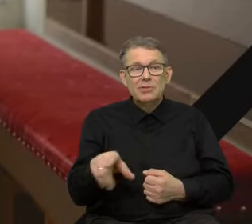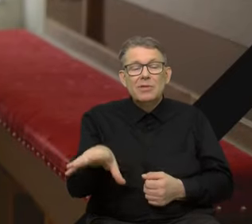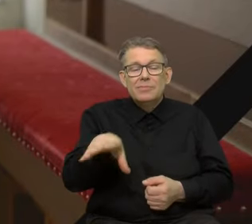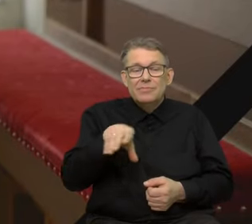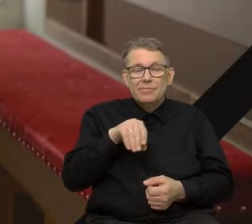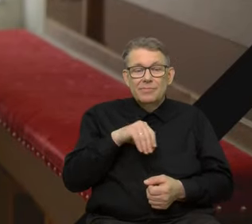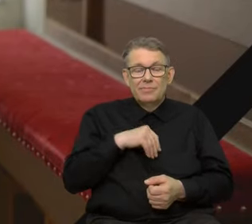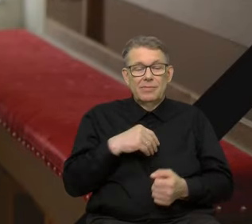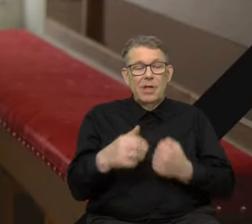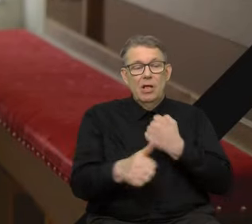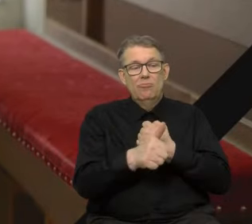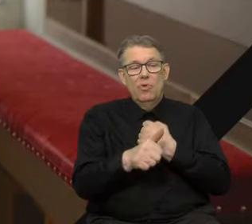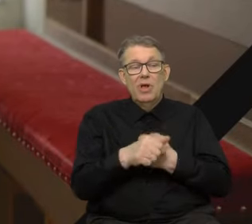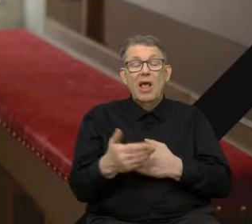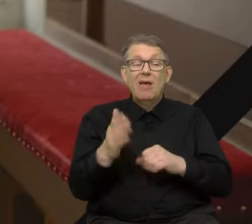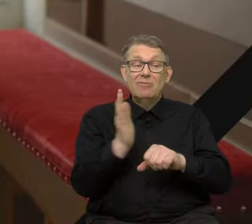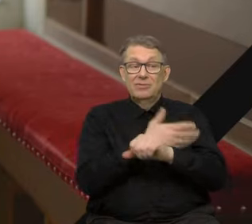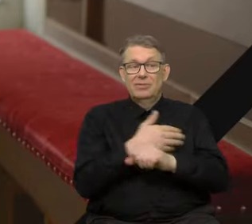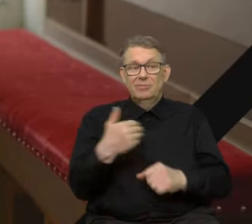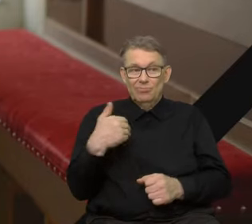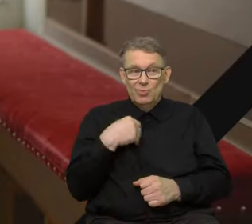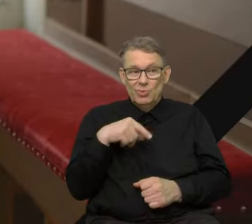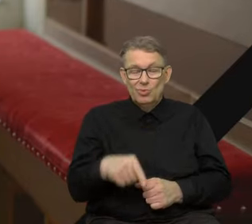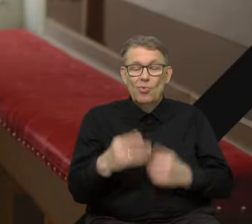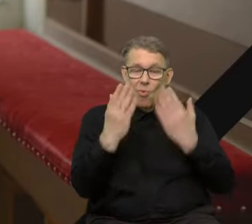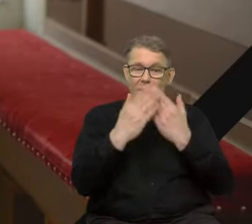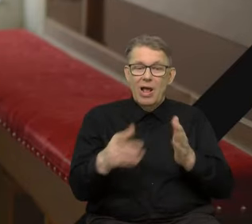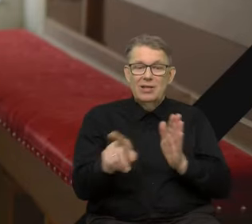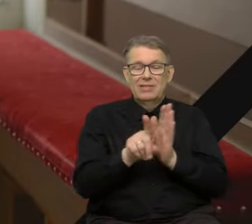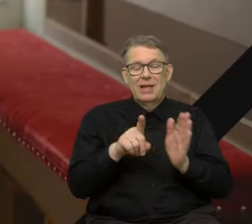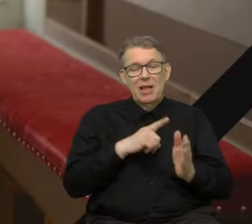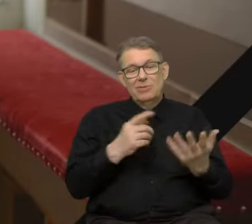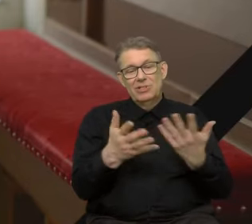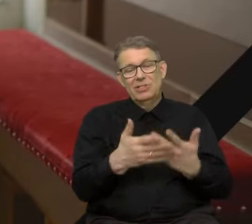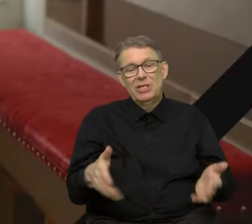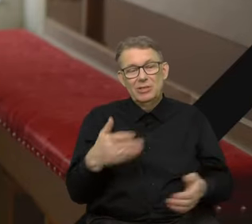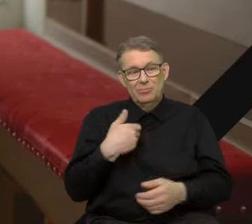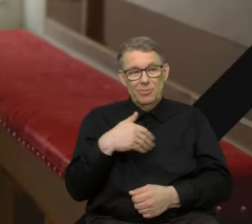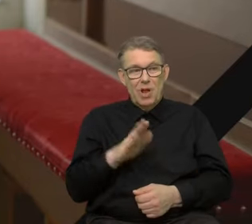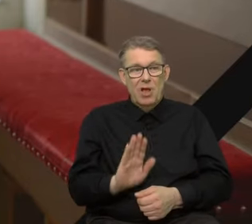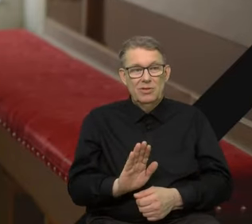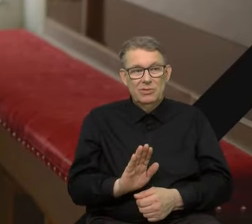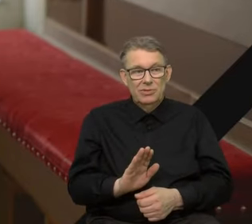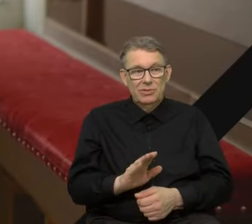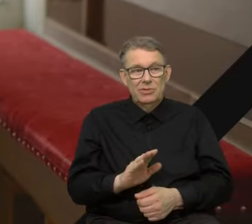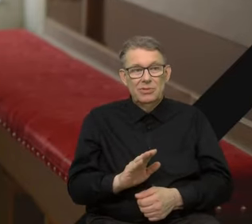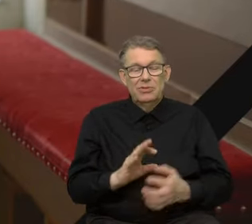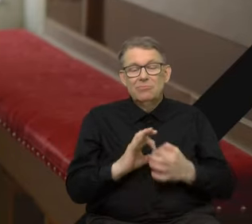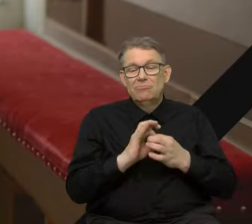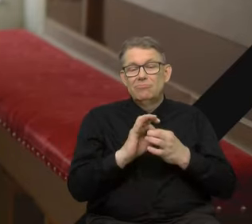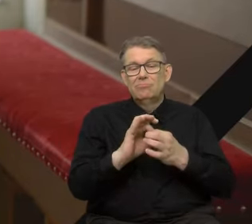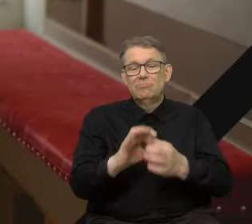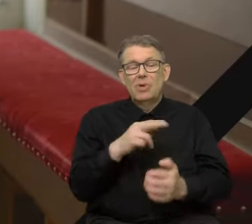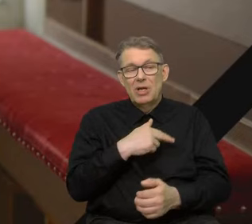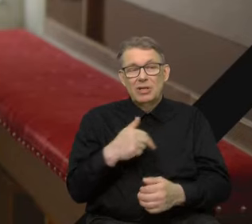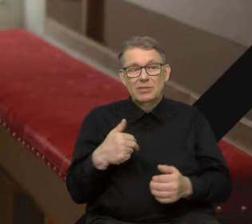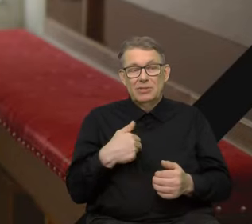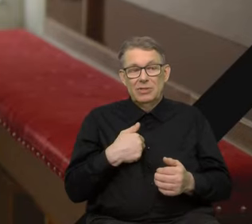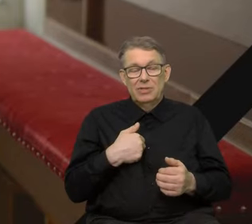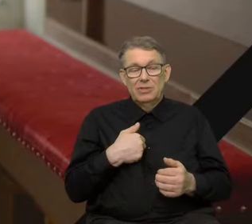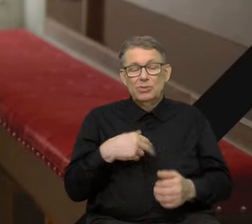moja łaska już wtedy na tej ziemi białostockiej, nasiągnąć duchowością